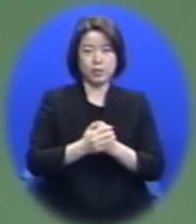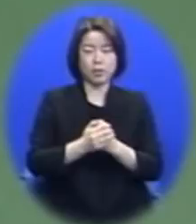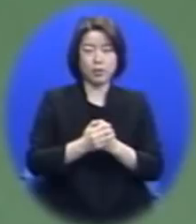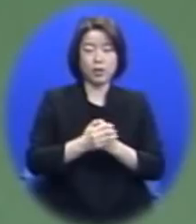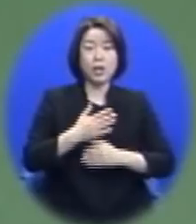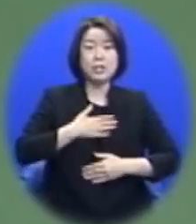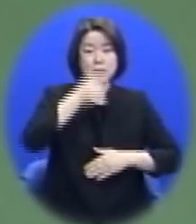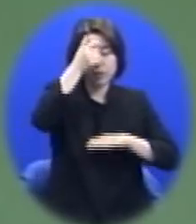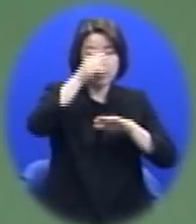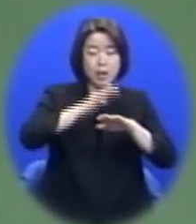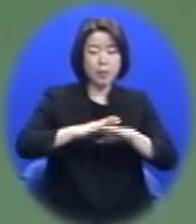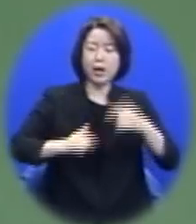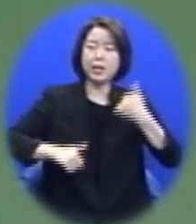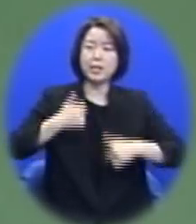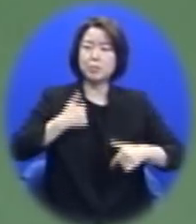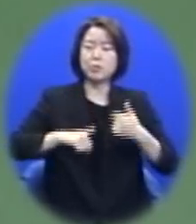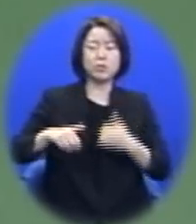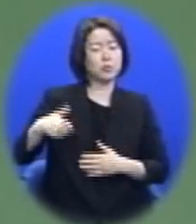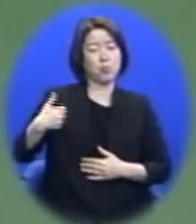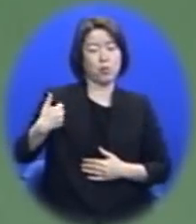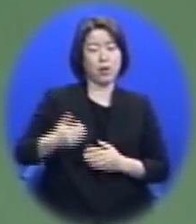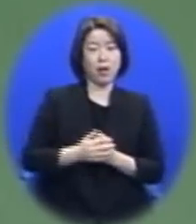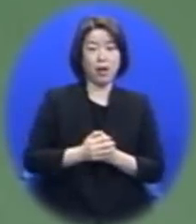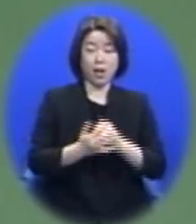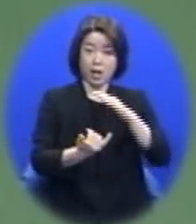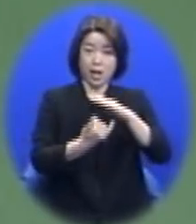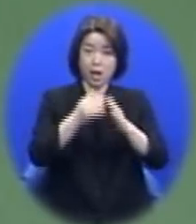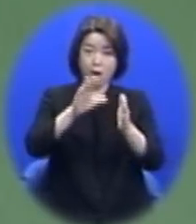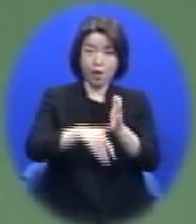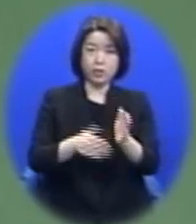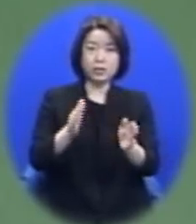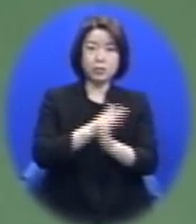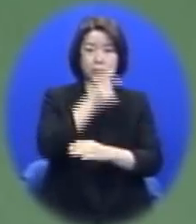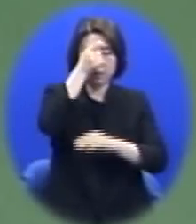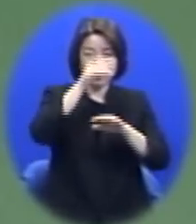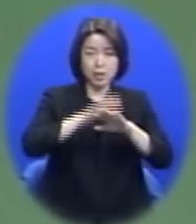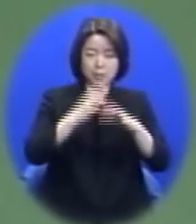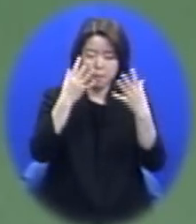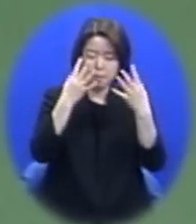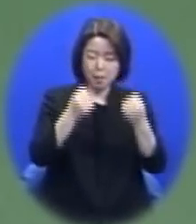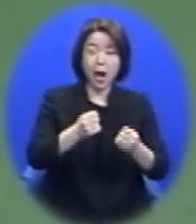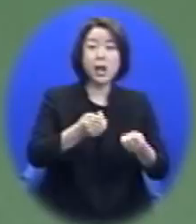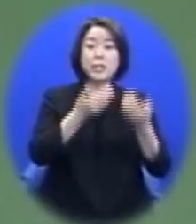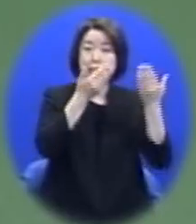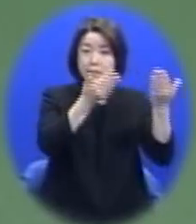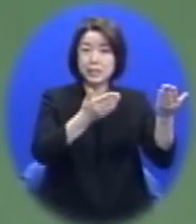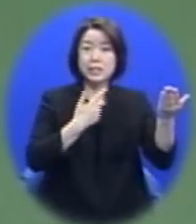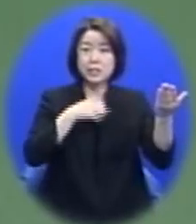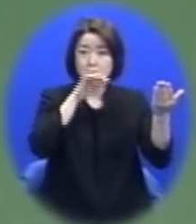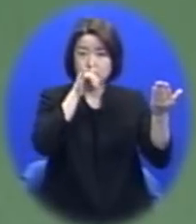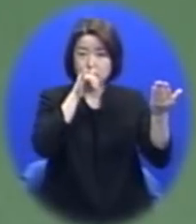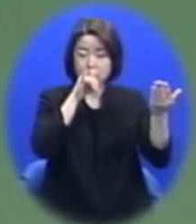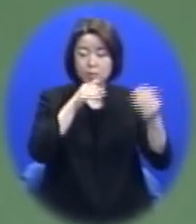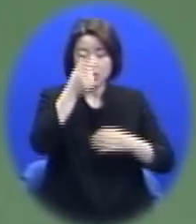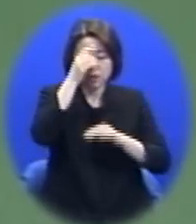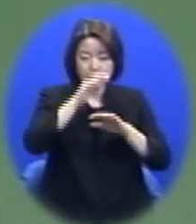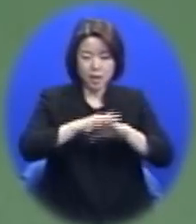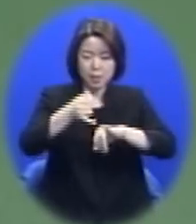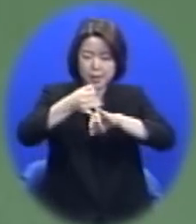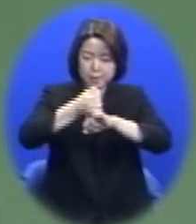예배가 기쁜 줄을 몰랐습니다. 어릴 때부터 예배를 수도 없이 드렸습니다. 저는 예배는 반드시 드려야 되는